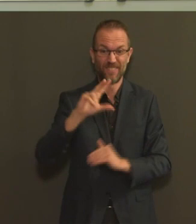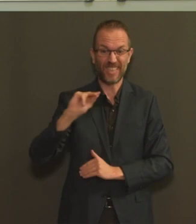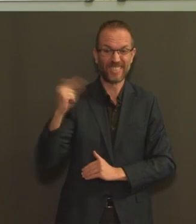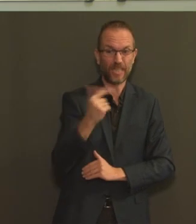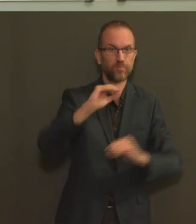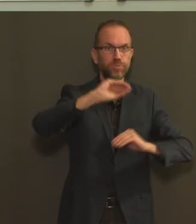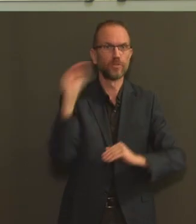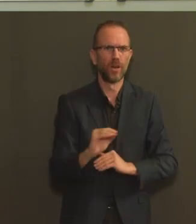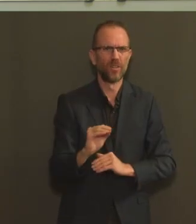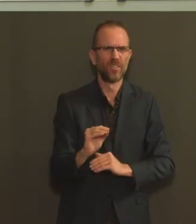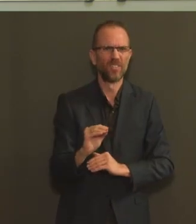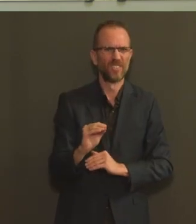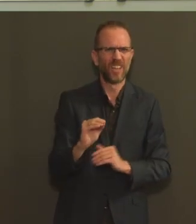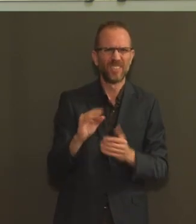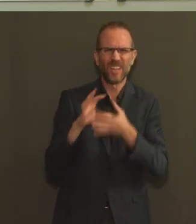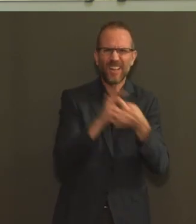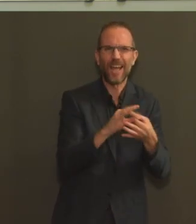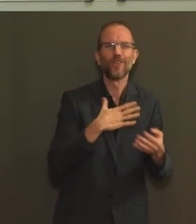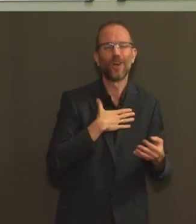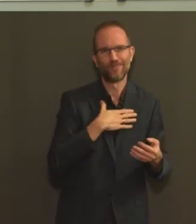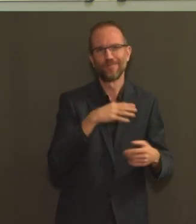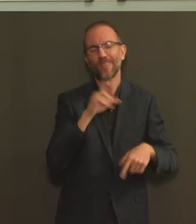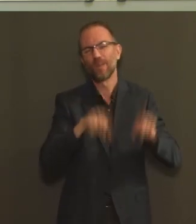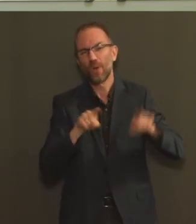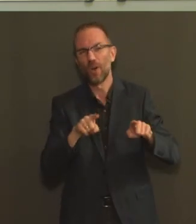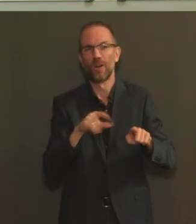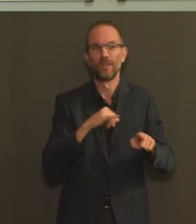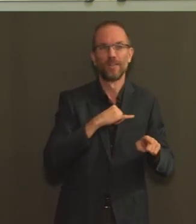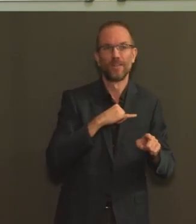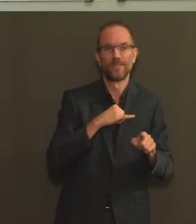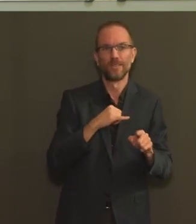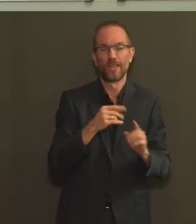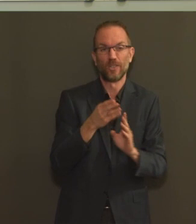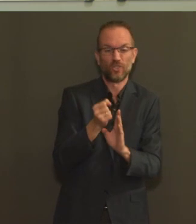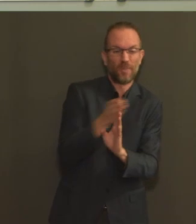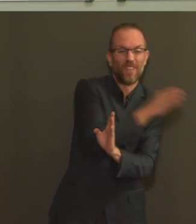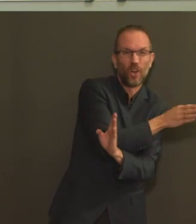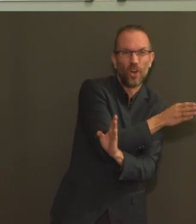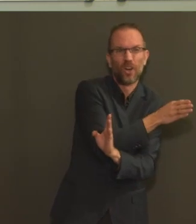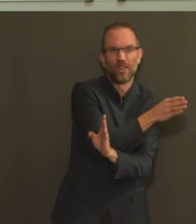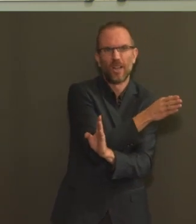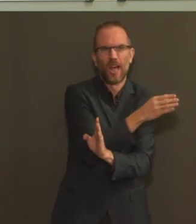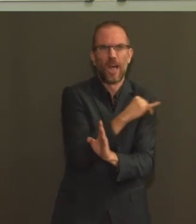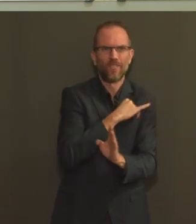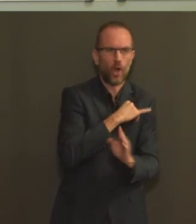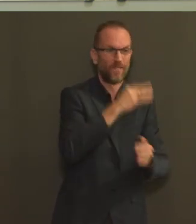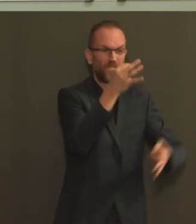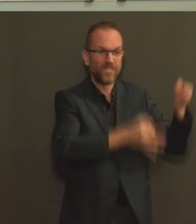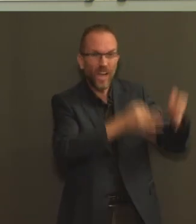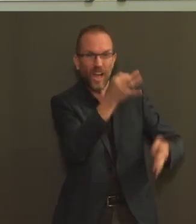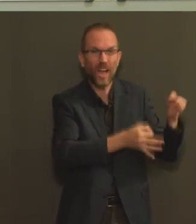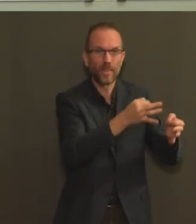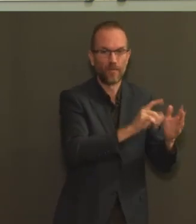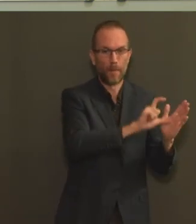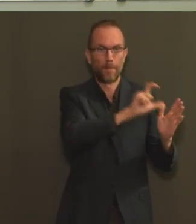pas une fête comme la fête de Noël et on est passé d'un jour à l'autre à une base de comparaison qui incluait et n'inclut plus une fête.